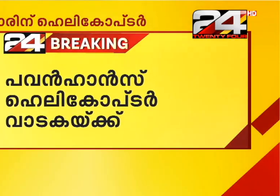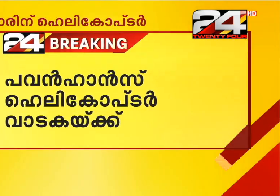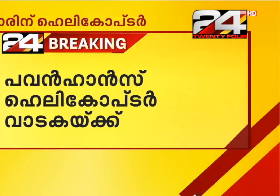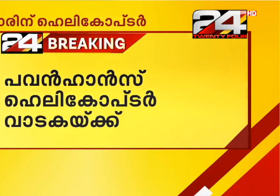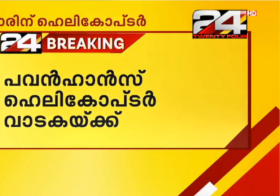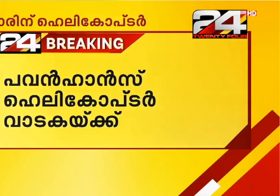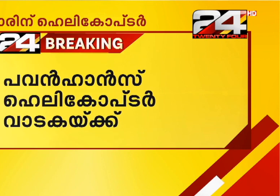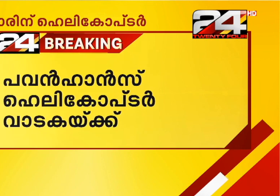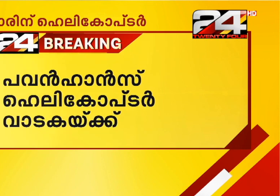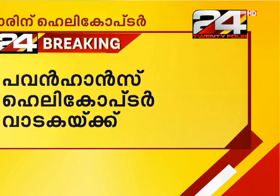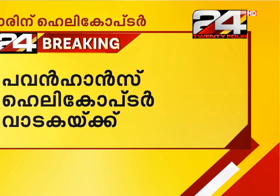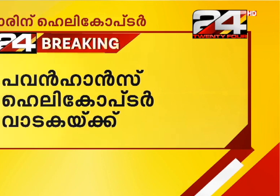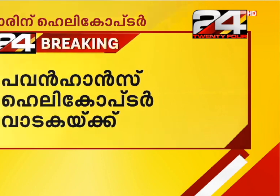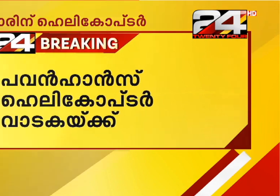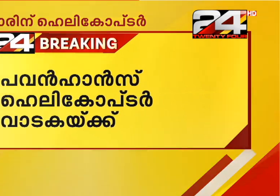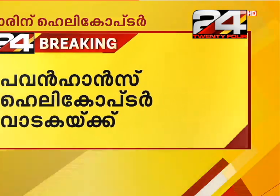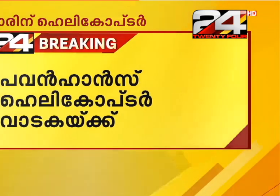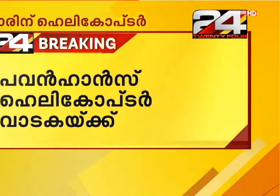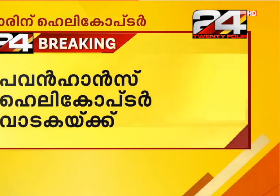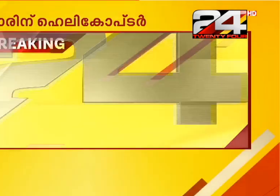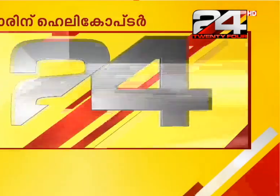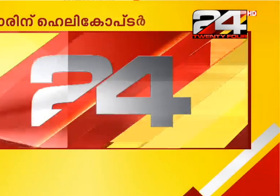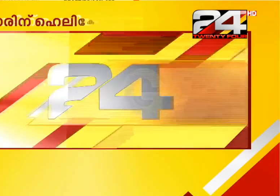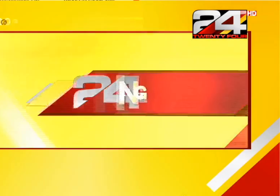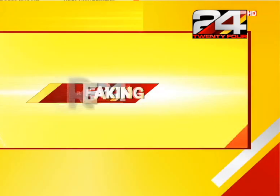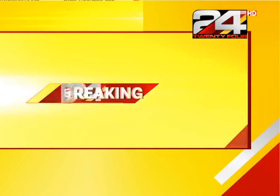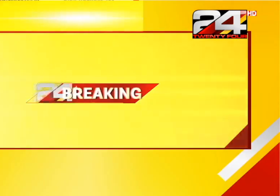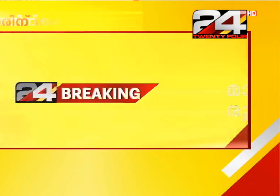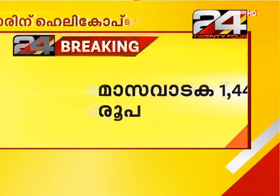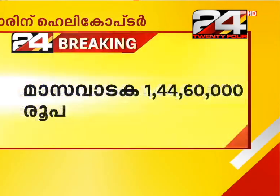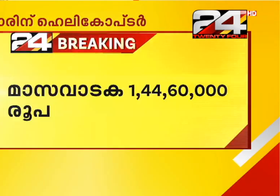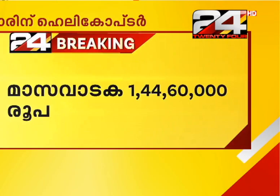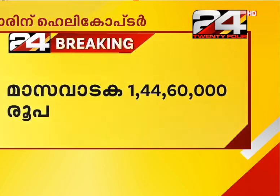ഹെലികോപ്റ്റർ വാടകയ്ക്കെടുക്കുന്നതിനുള്ള ഉത്തരവ് ഇപ്പോൾ പുറത്തിറങ്ങിയിരിക്കുകയാണ്.